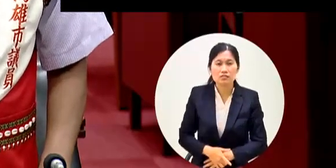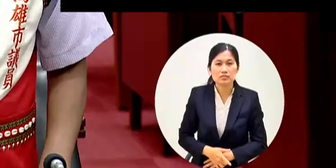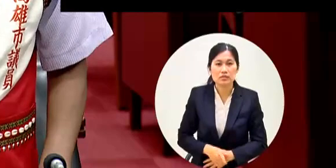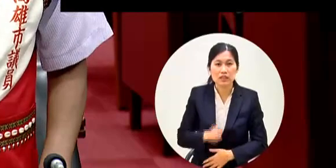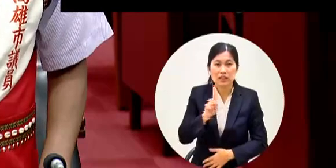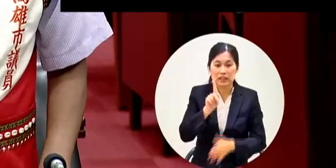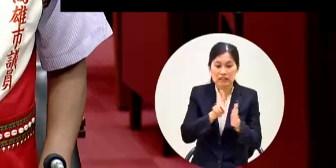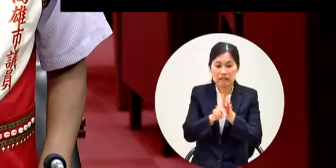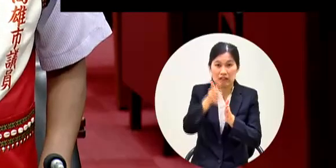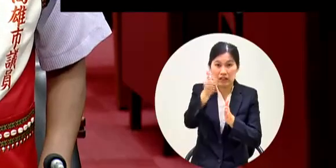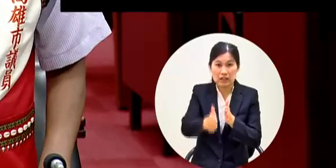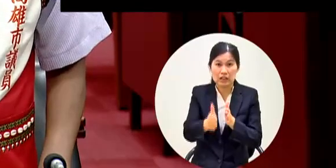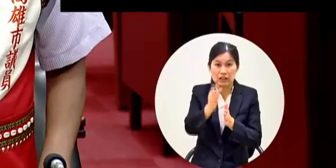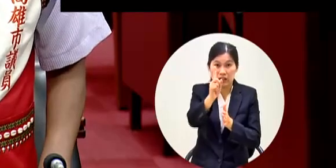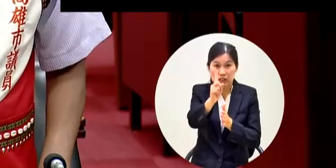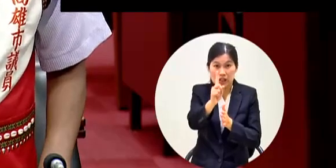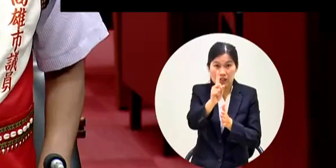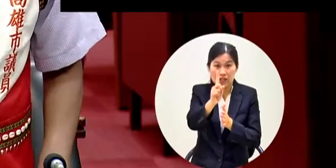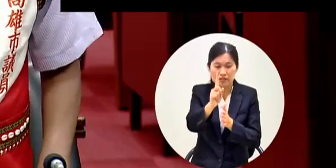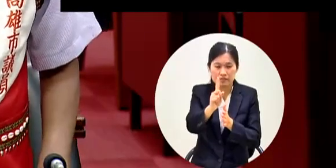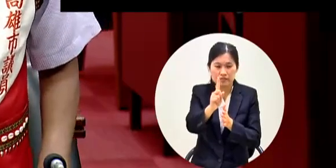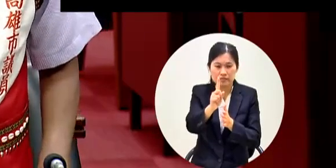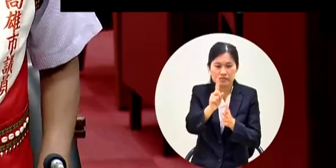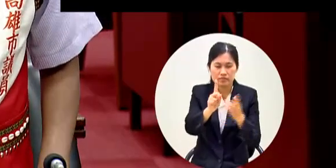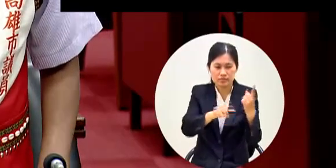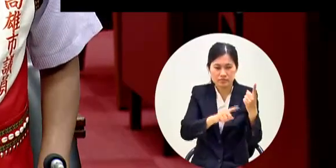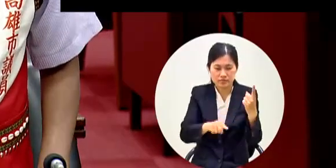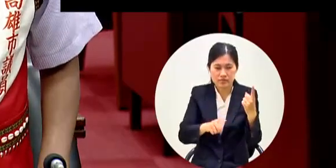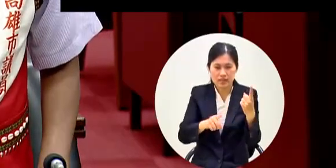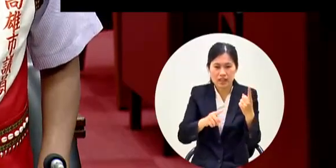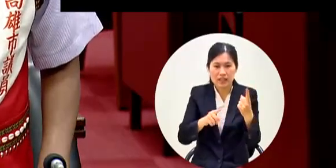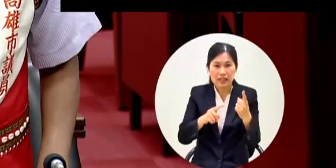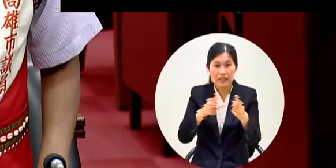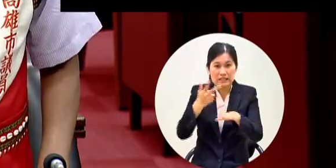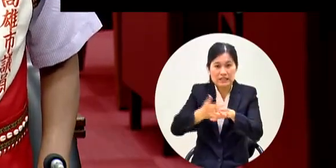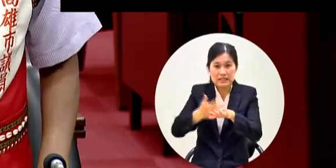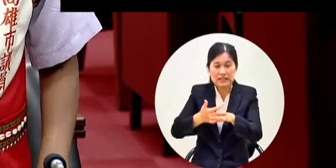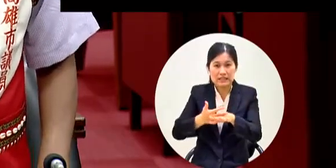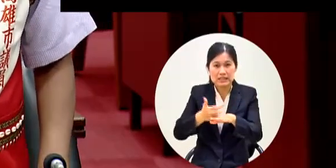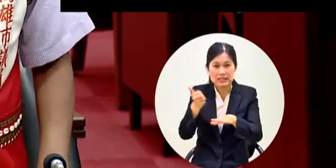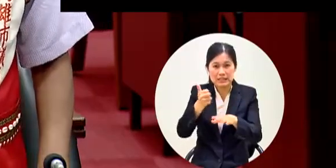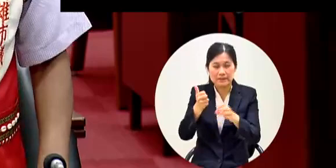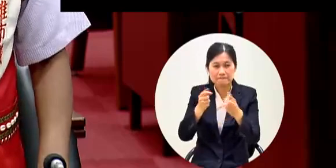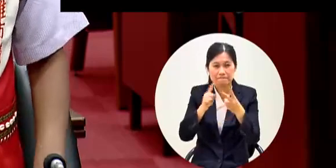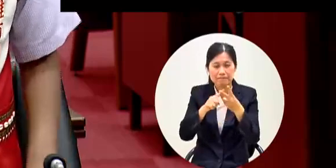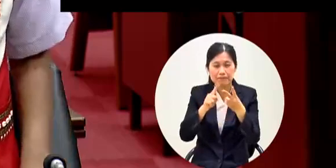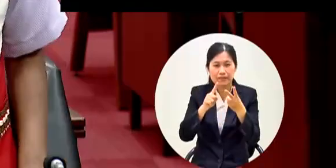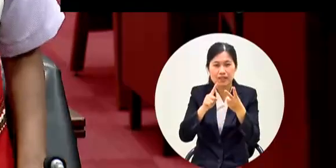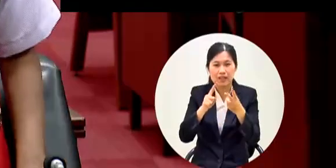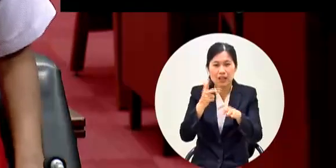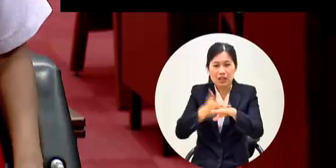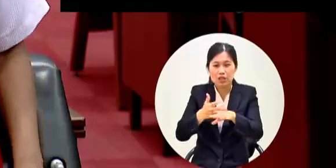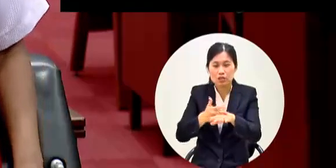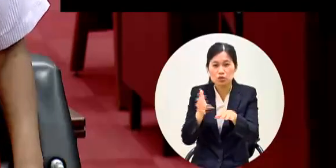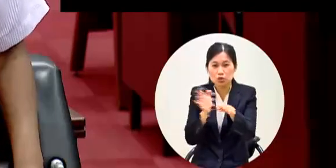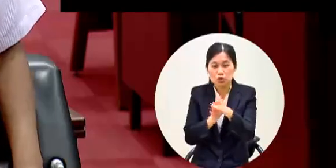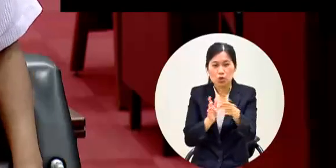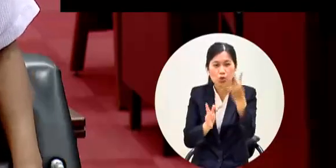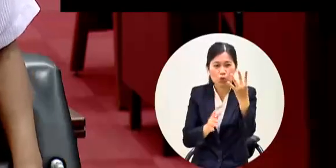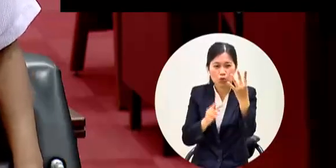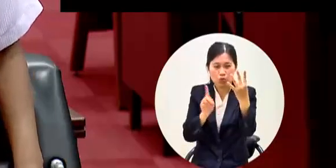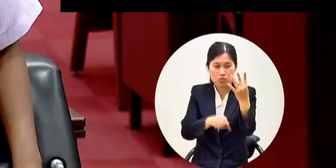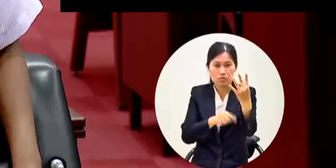上有亲疏漂亮，下有扎黑在这个部落，那个必须要疏浚。